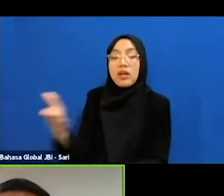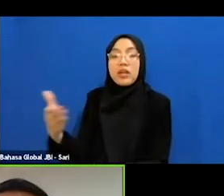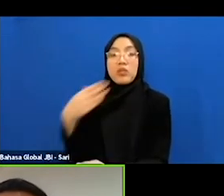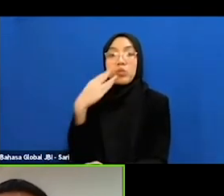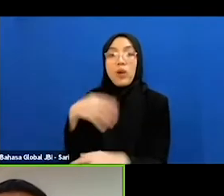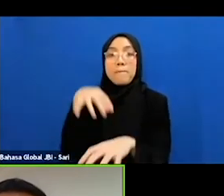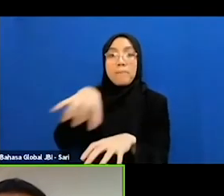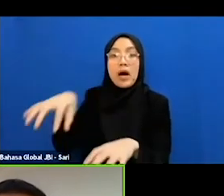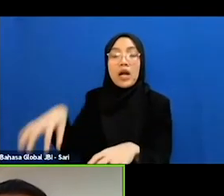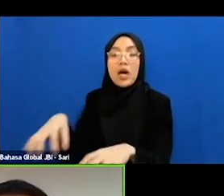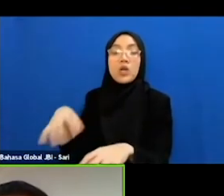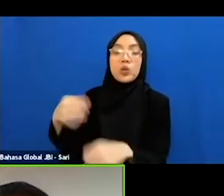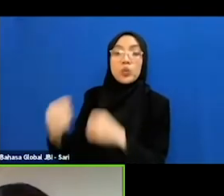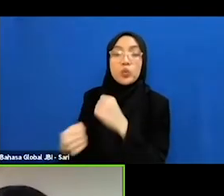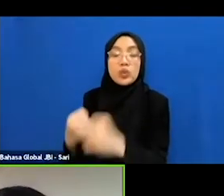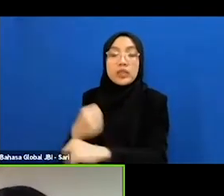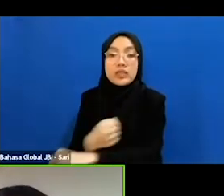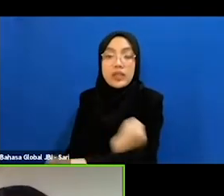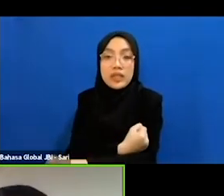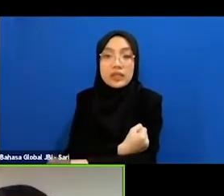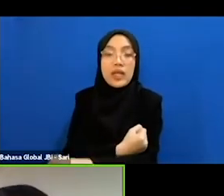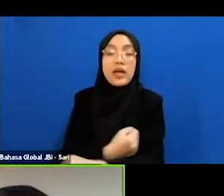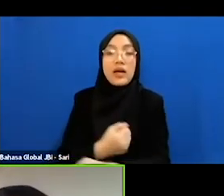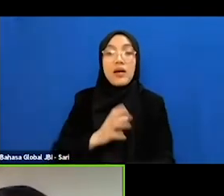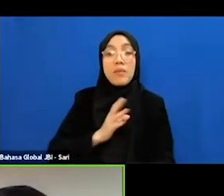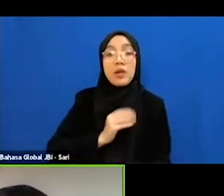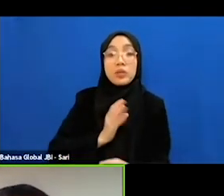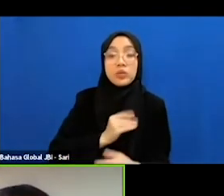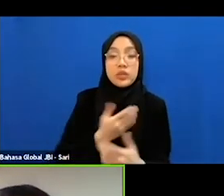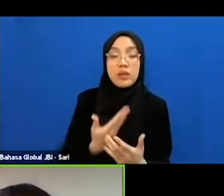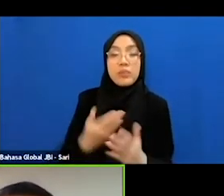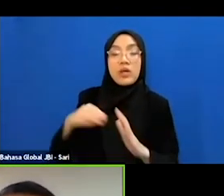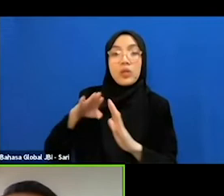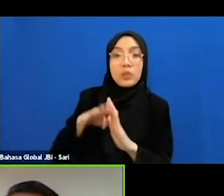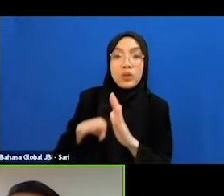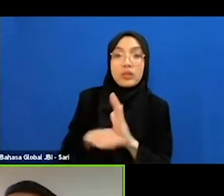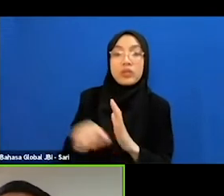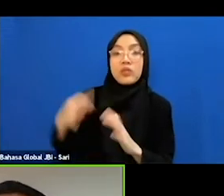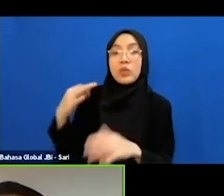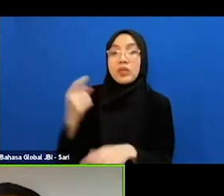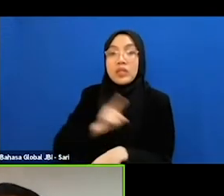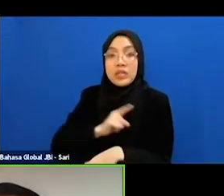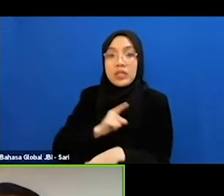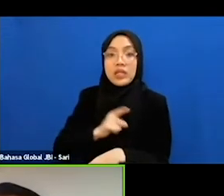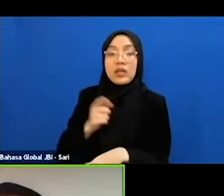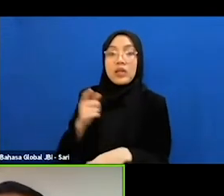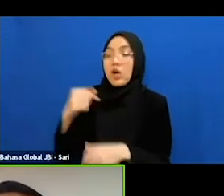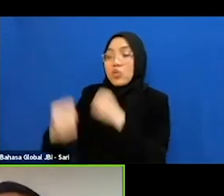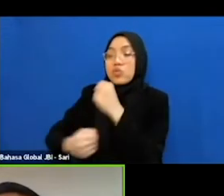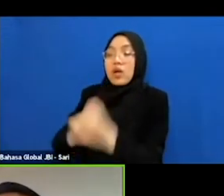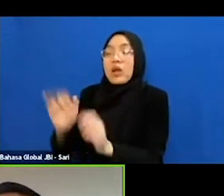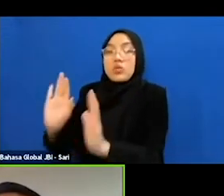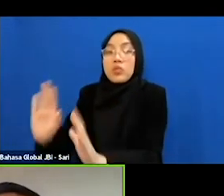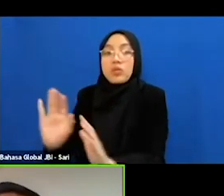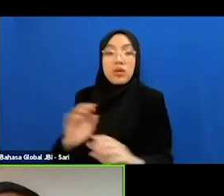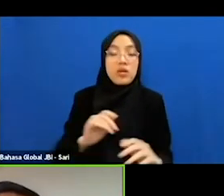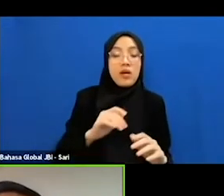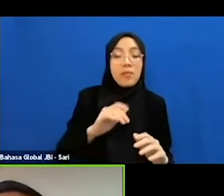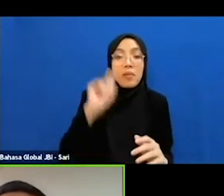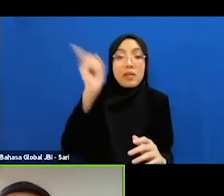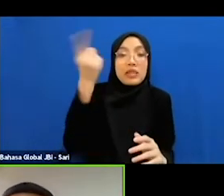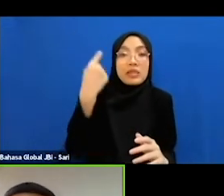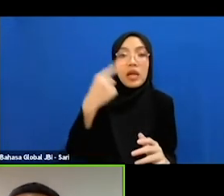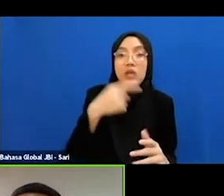valentri self-regulation sendiri gitu maksudnya adalah si pelaku usaha tanpa campur tangan pemerintah tanpa campur tangan